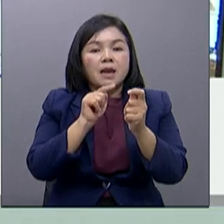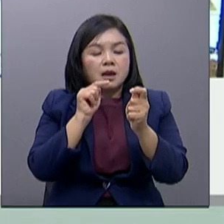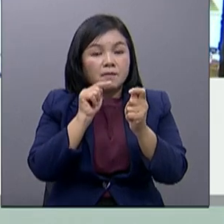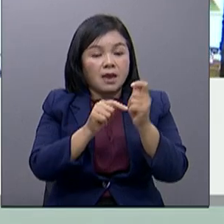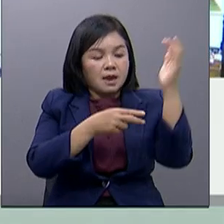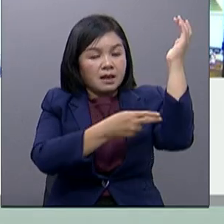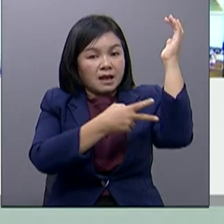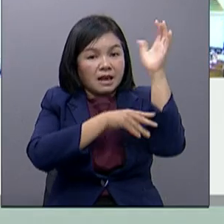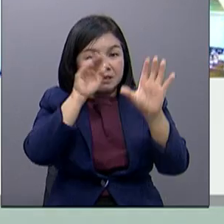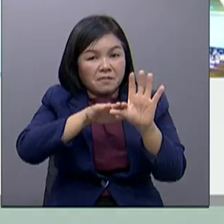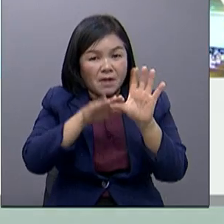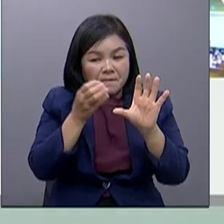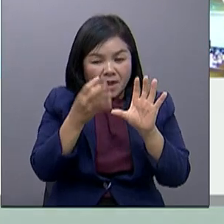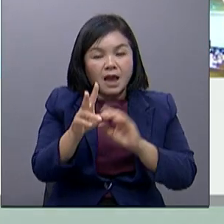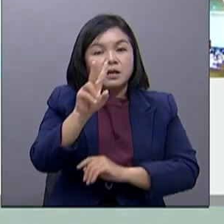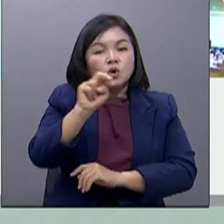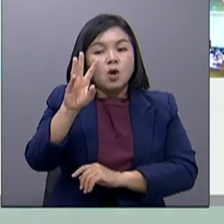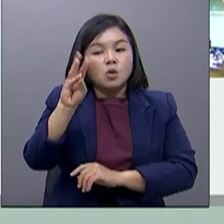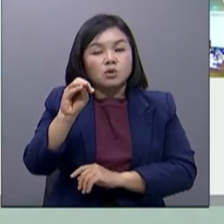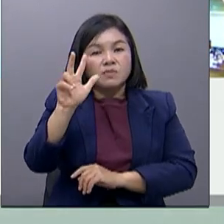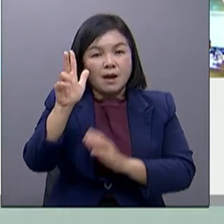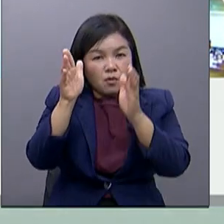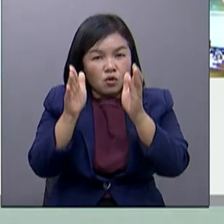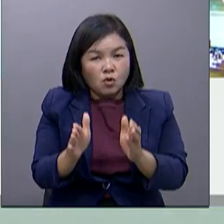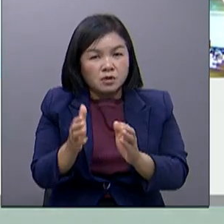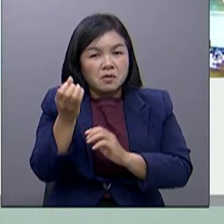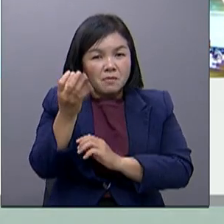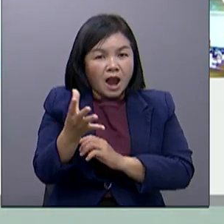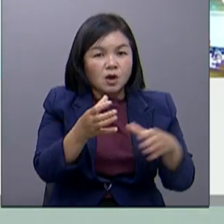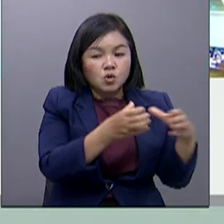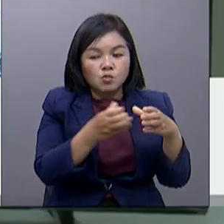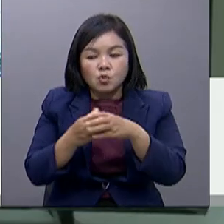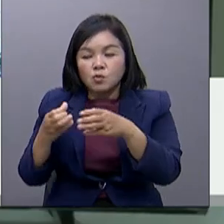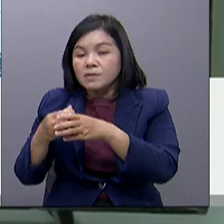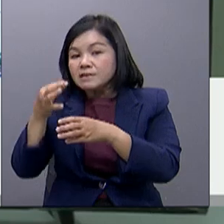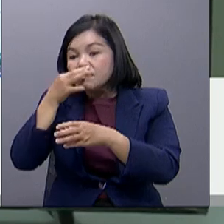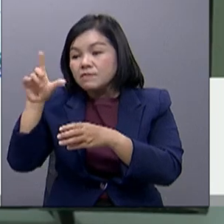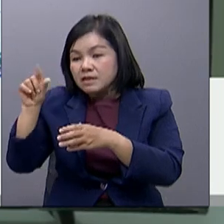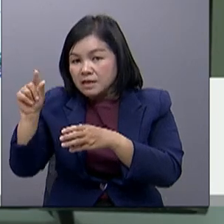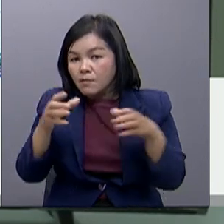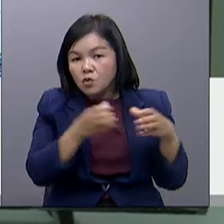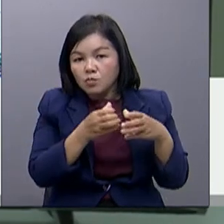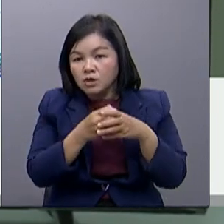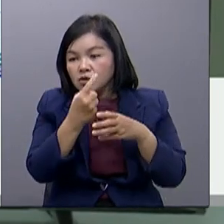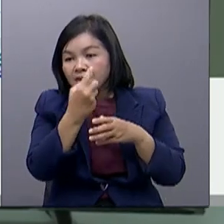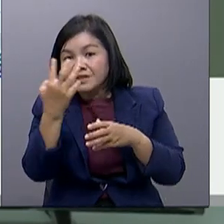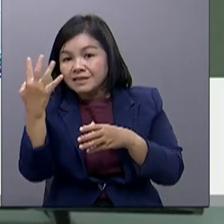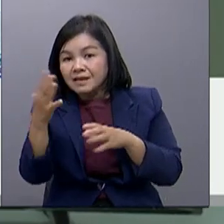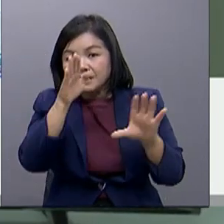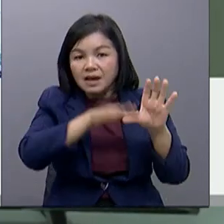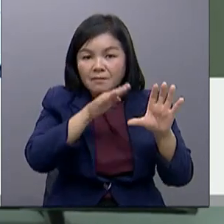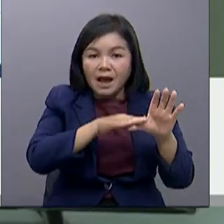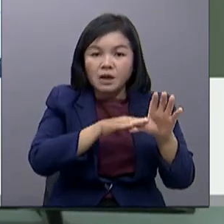สมัครมากที่สุดรวม 263คนค่ะจาก 20กลุ่มอาชีพซึ่งก็มี 4กลุ่มอาชีพค่ะที่มีผู้สมัเพียง